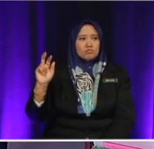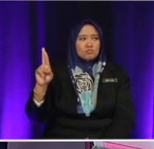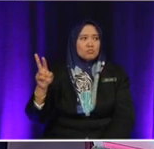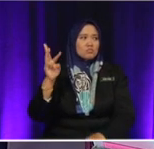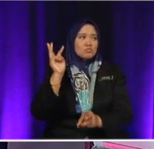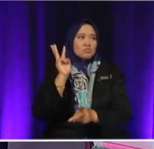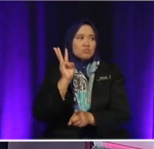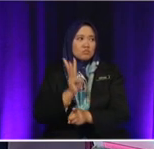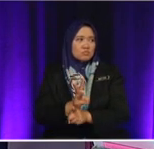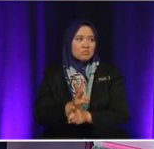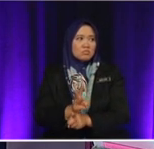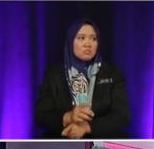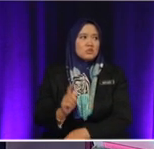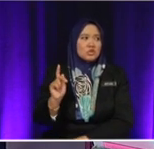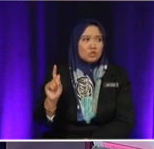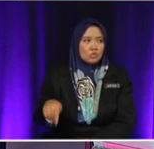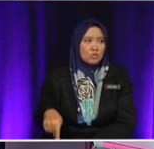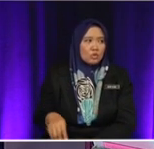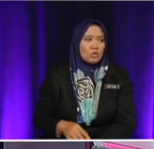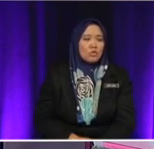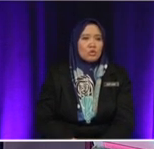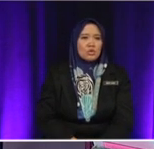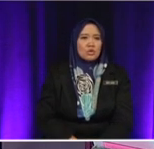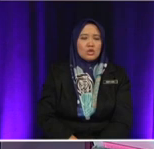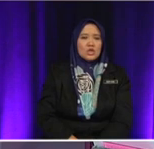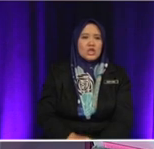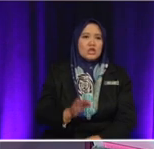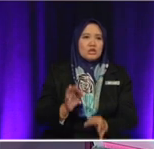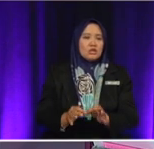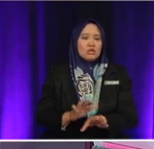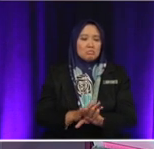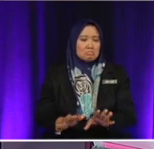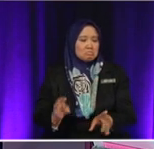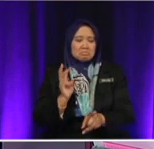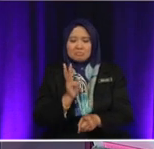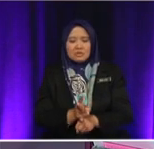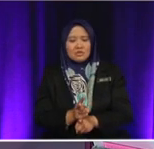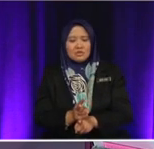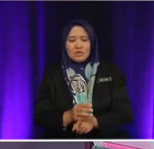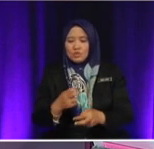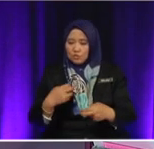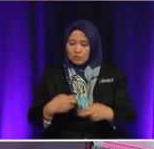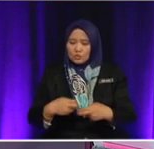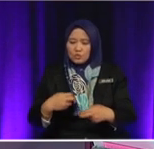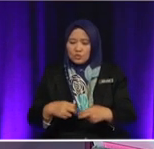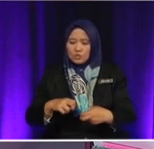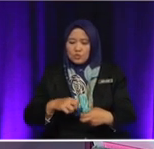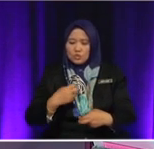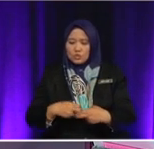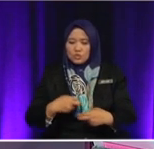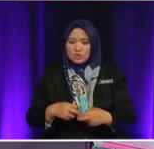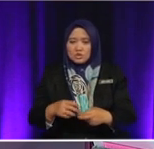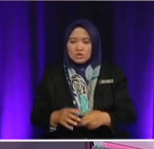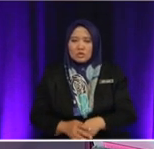syarikat organisasi perlu ada. Dan kalau tak wajar, puas juga nak mencari alasan tu. Betul, cikgu. Okey, jadi itu sebenarnya markah bonus sebenarnya untuk